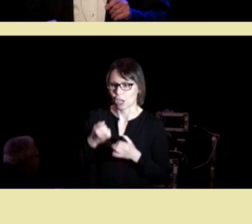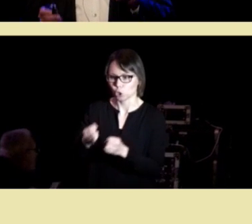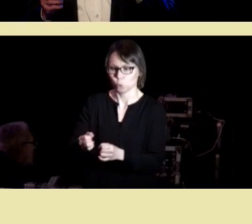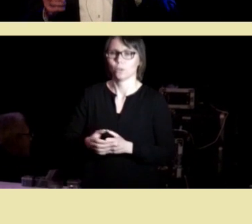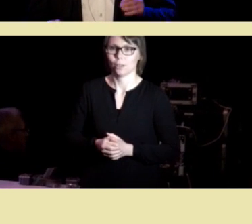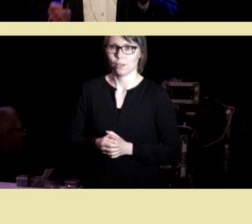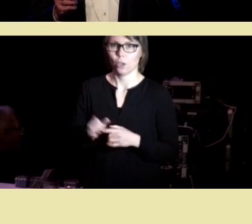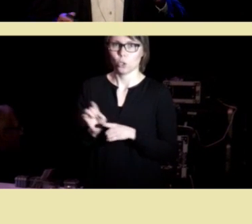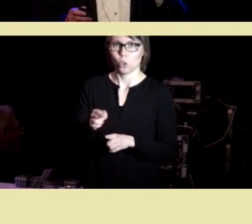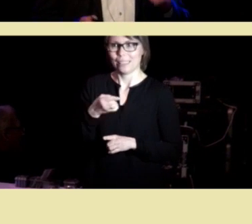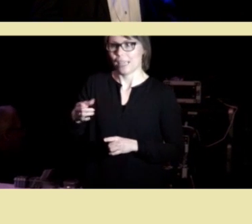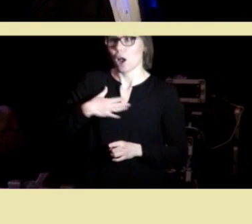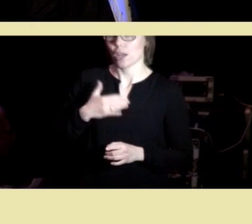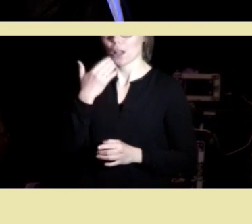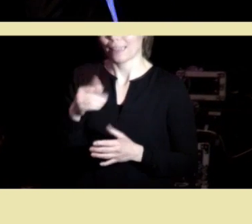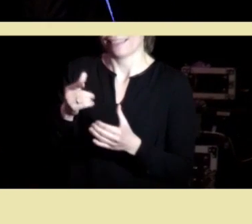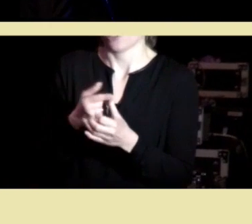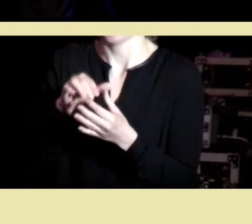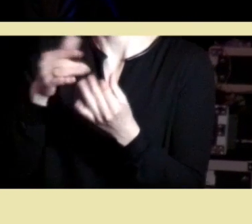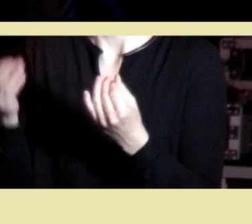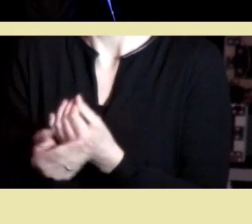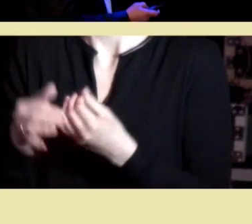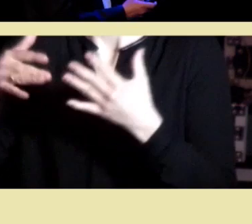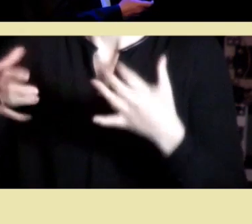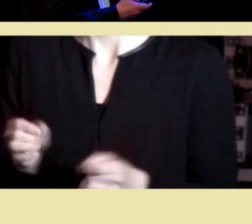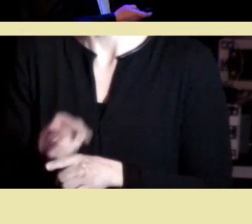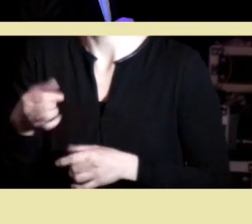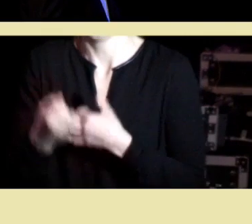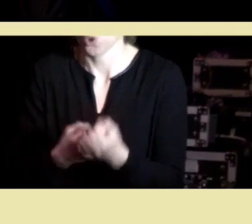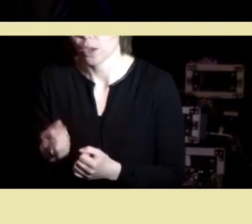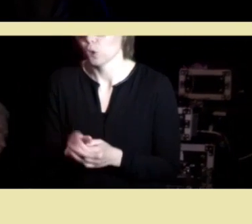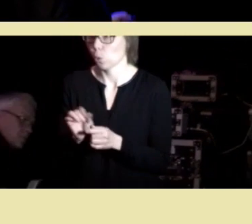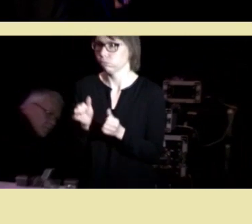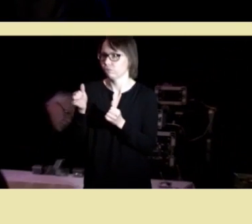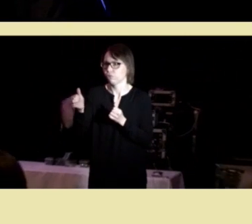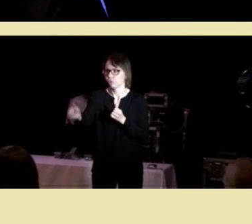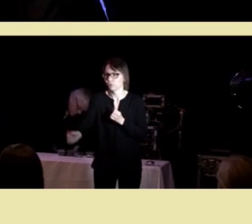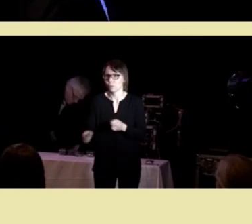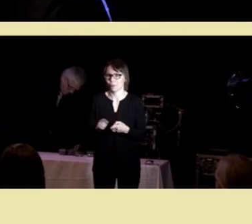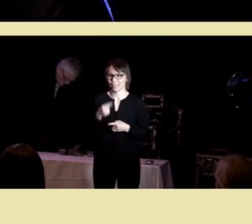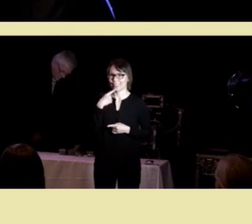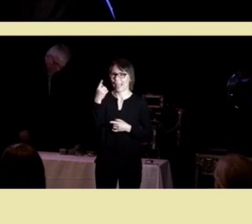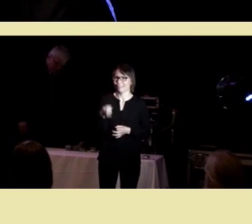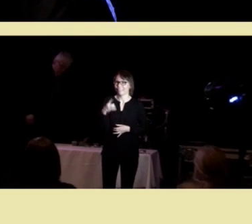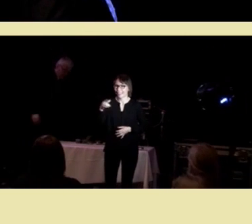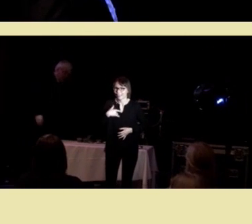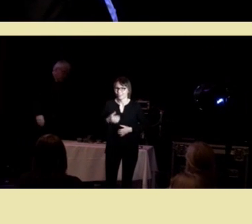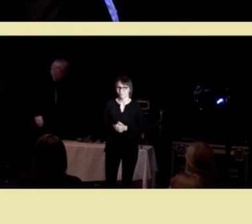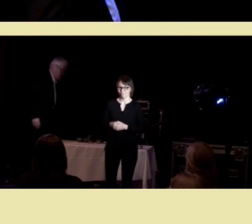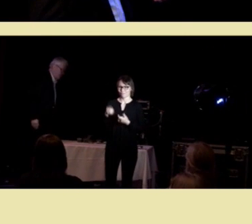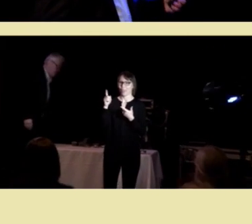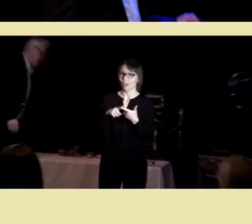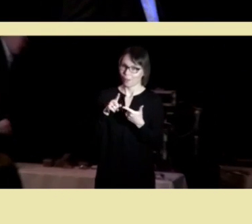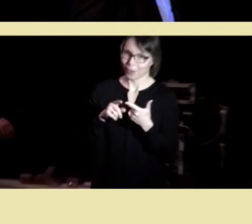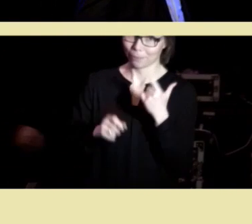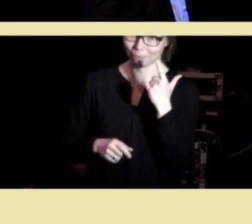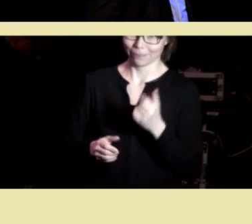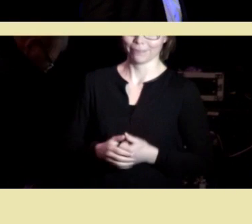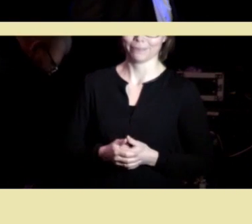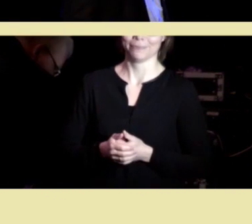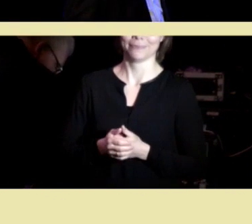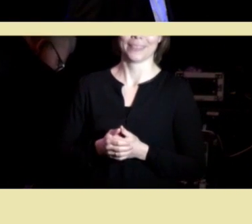riktig aksjon. Så vi har et tall bak alt vi gjør. Ja, den gikk litt for fort, vi skal bare si en ting til. Det andre er jo at det